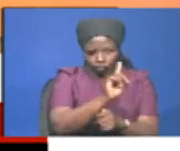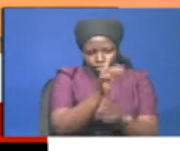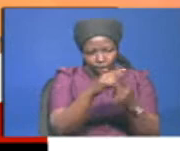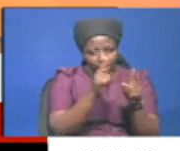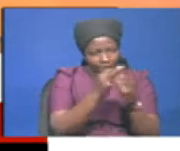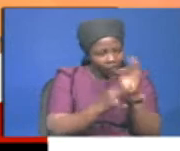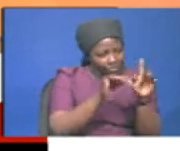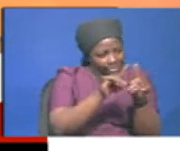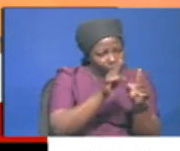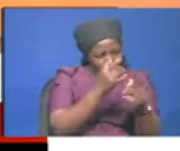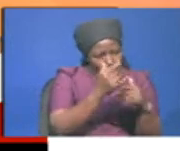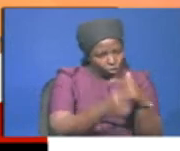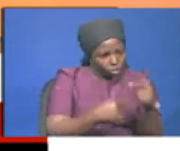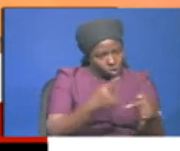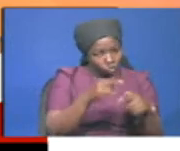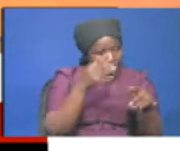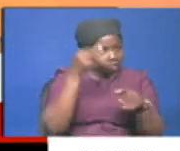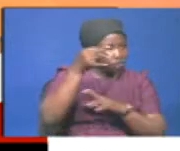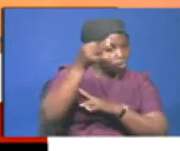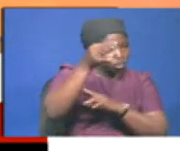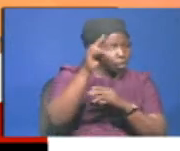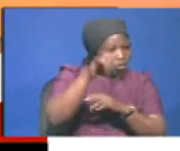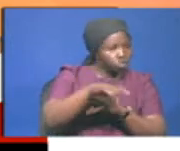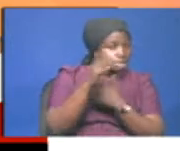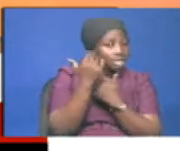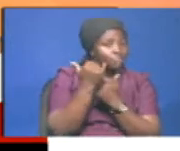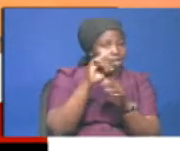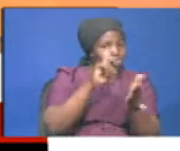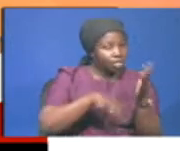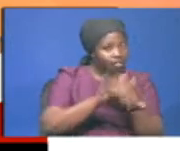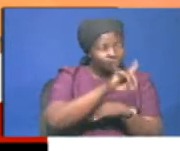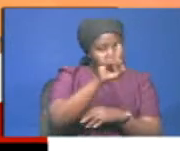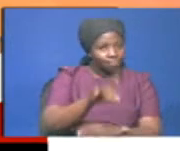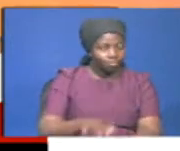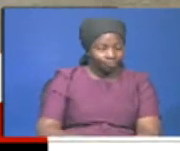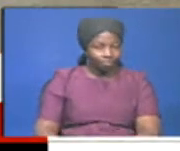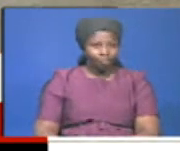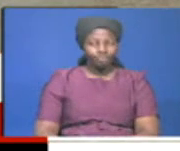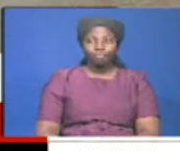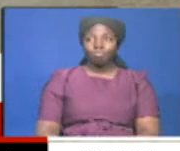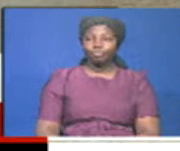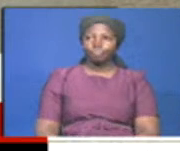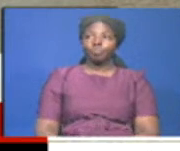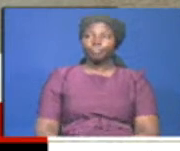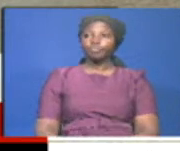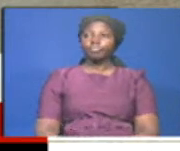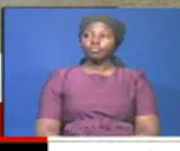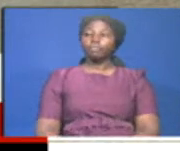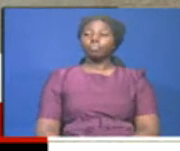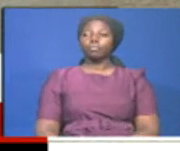katika siku za usoni, pengine tutarajie nini? Moja ni